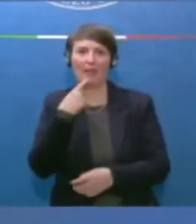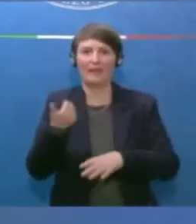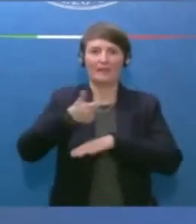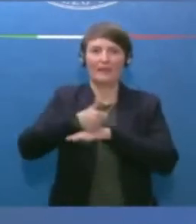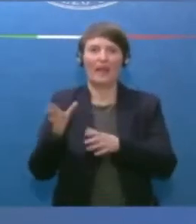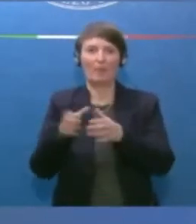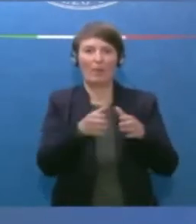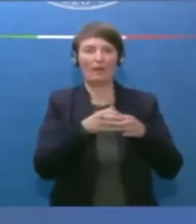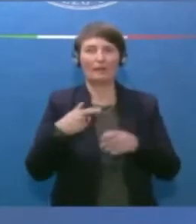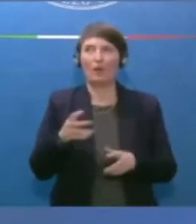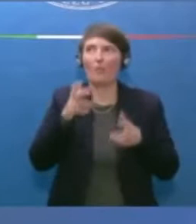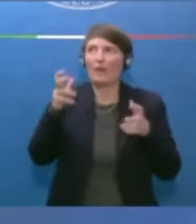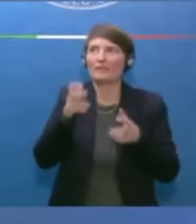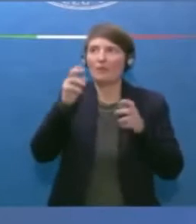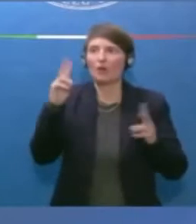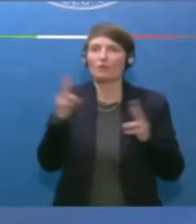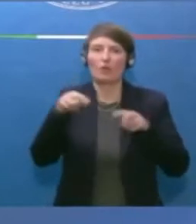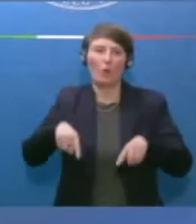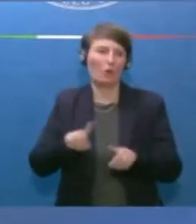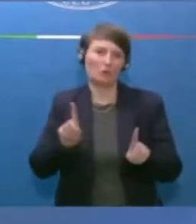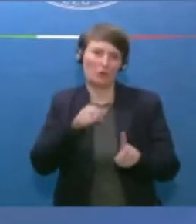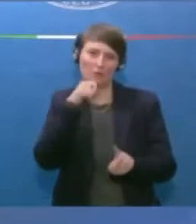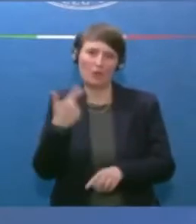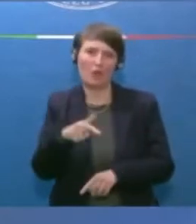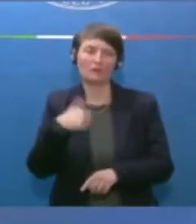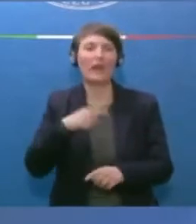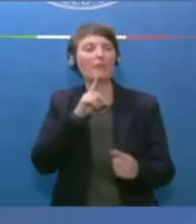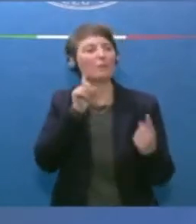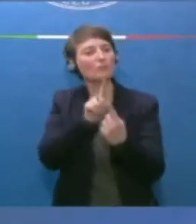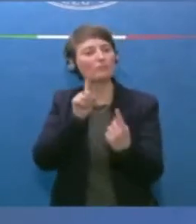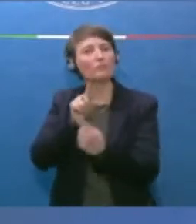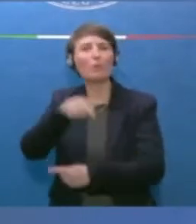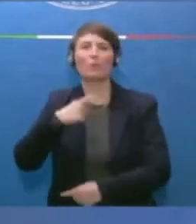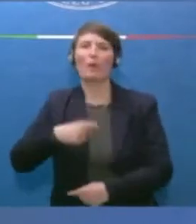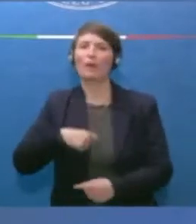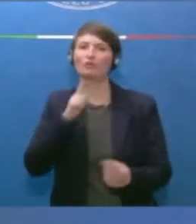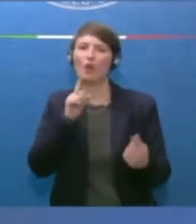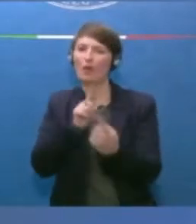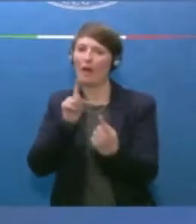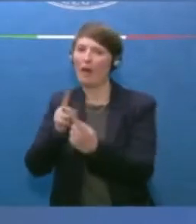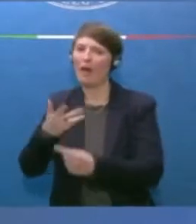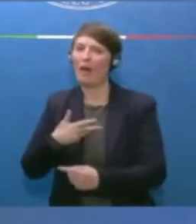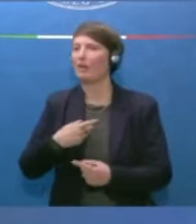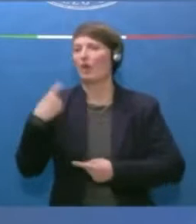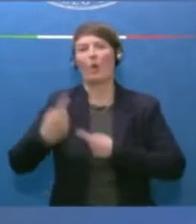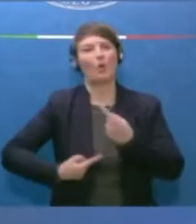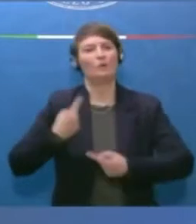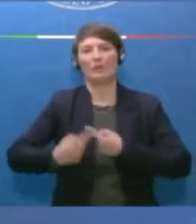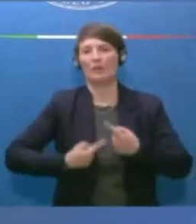particolare per vederli ora il colloquio anche personale fatto di incontri personali è continuo